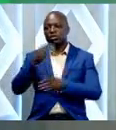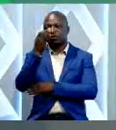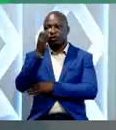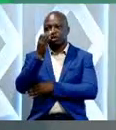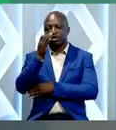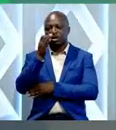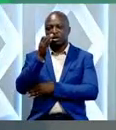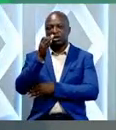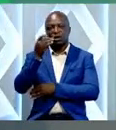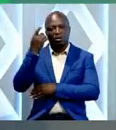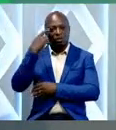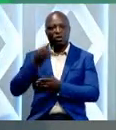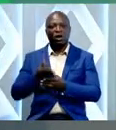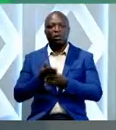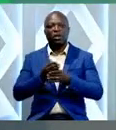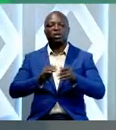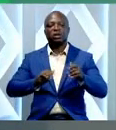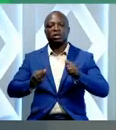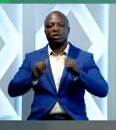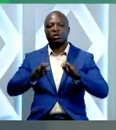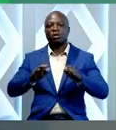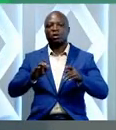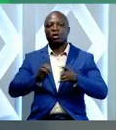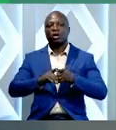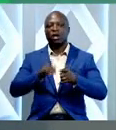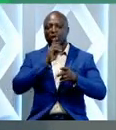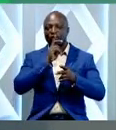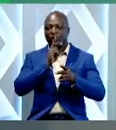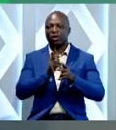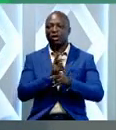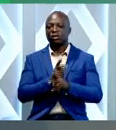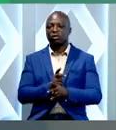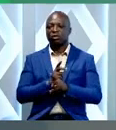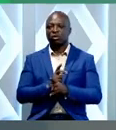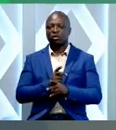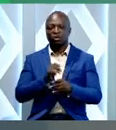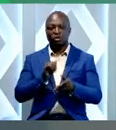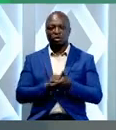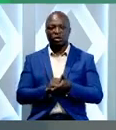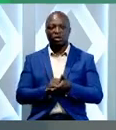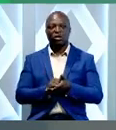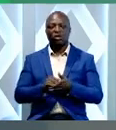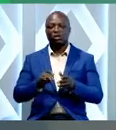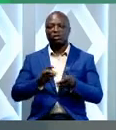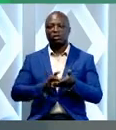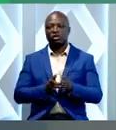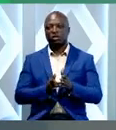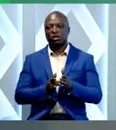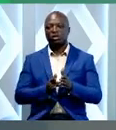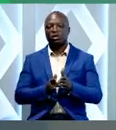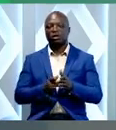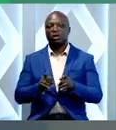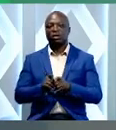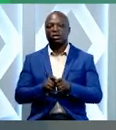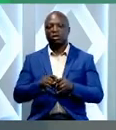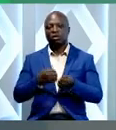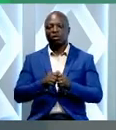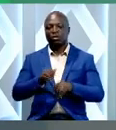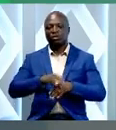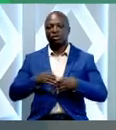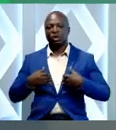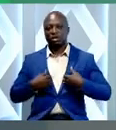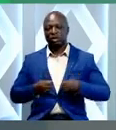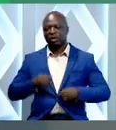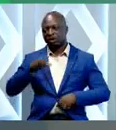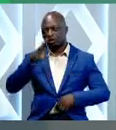forestières pour amener ces acteurs à intensifier le contrôle de cette substance chimique qui a effet nocif sur la santé